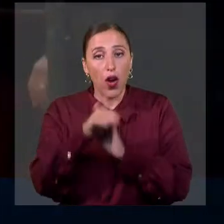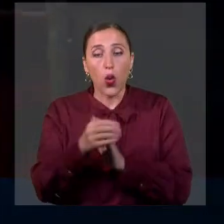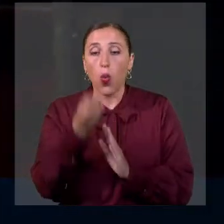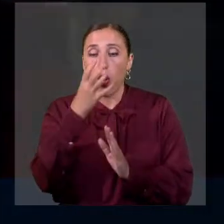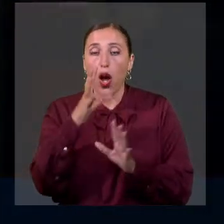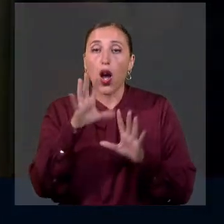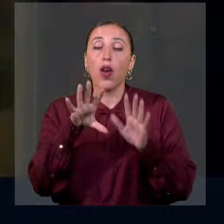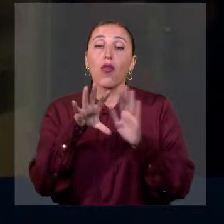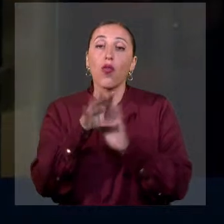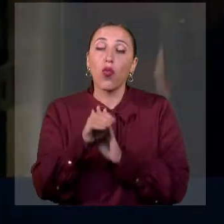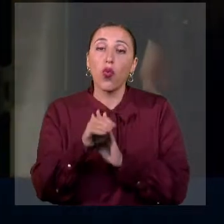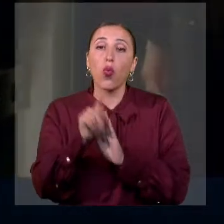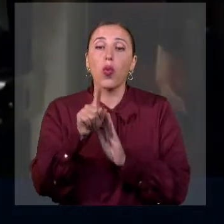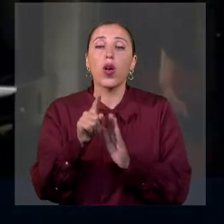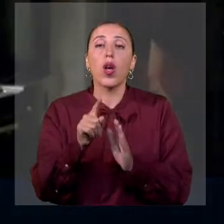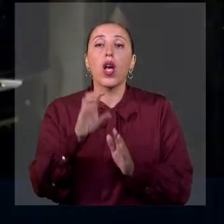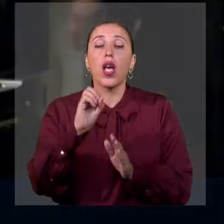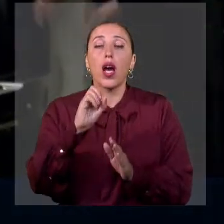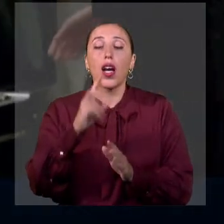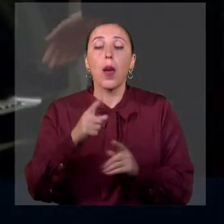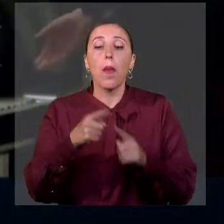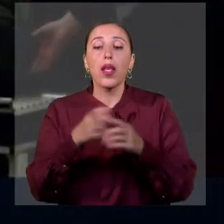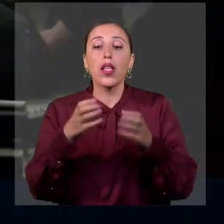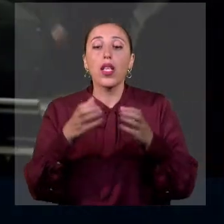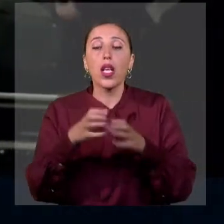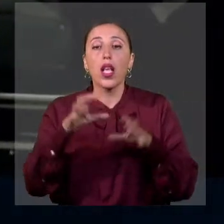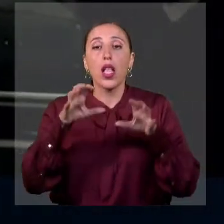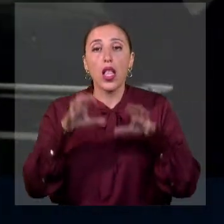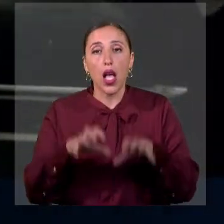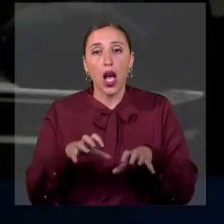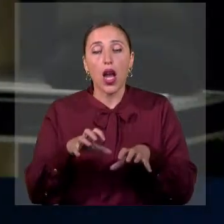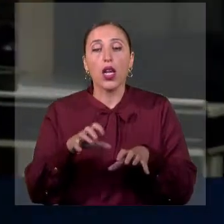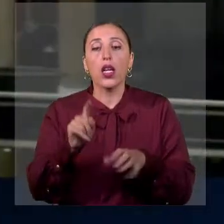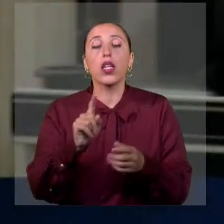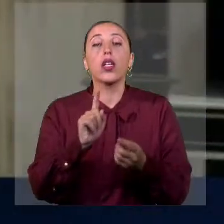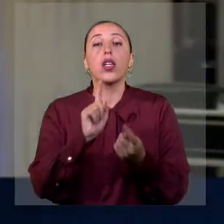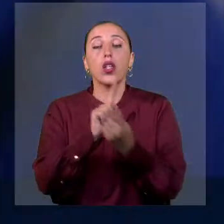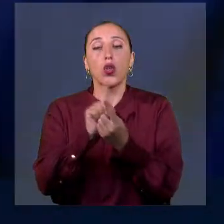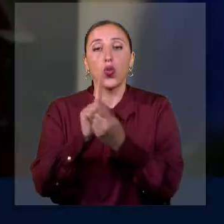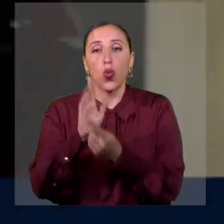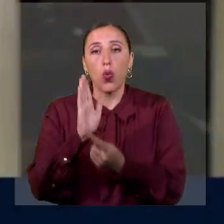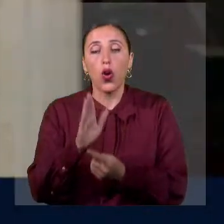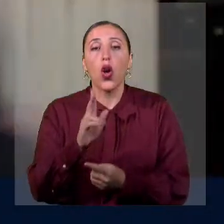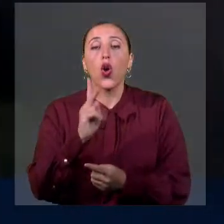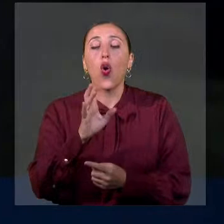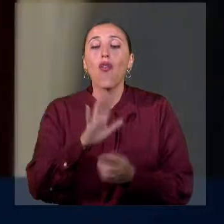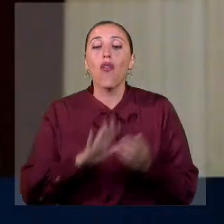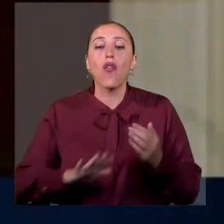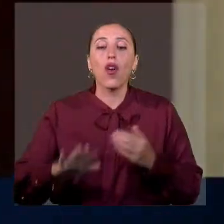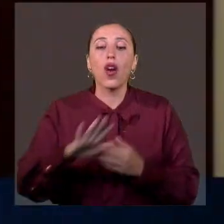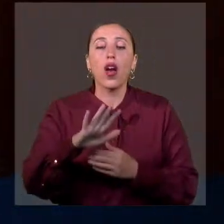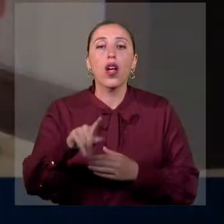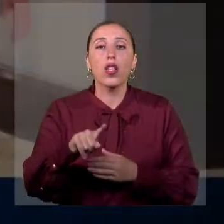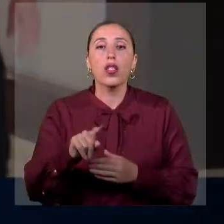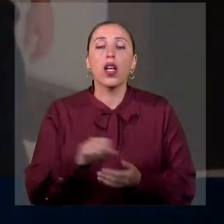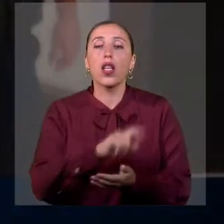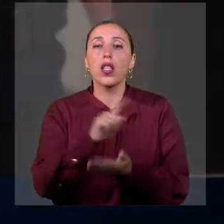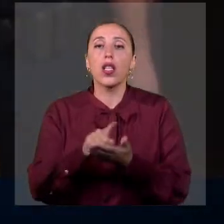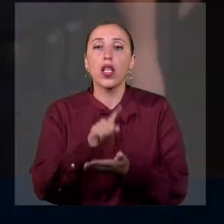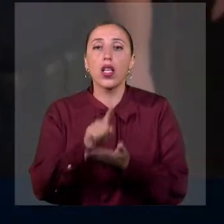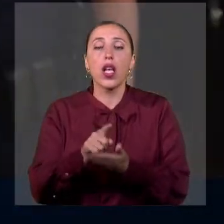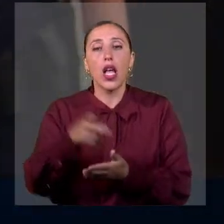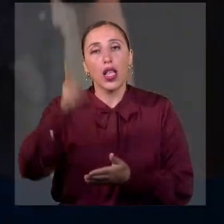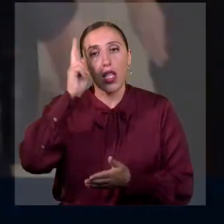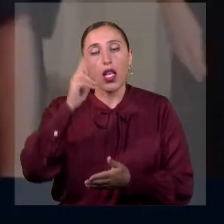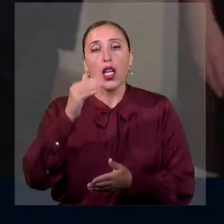ՀԱԿ Մինսկի խմբի ամերիկացի համանախագահ, Կովկասյան բանակցությունների գծով ավագ խորհրդական դեսպան Ֆիլիպ Ռիքերը։